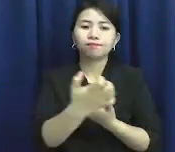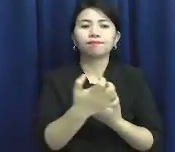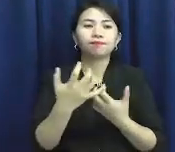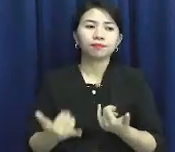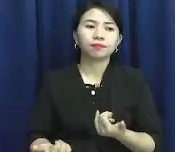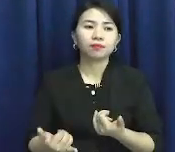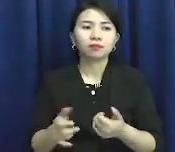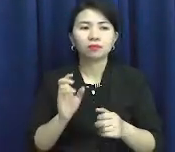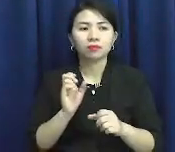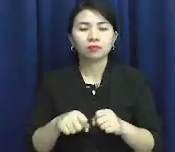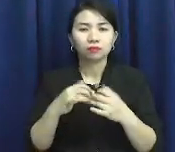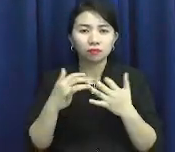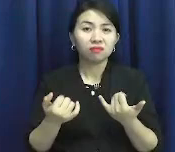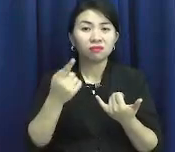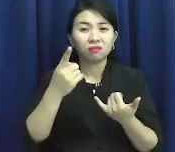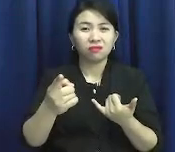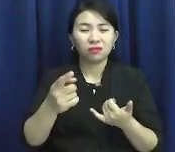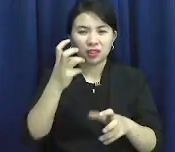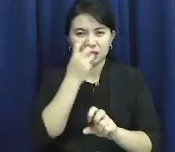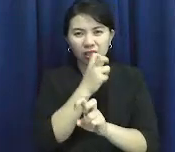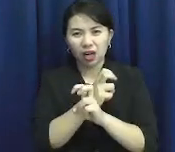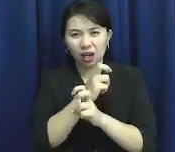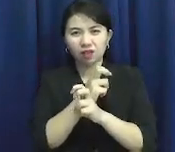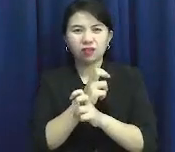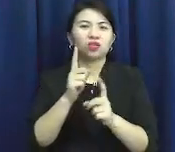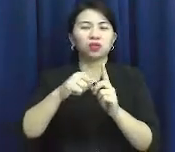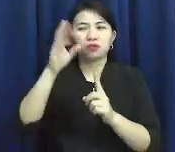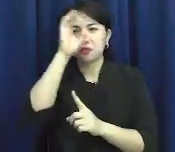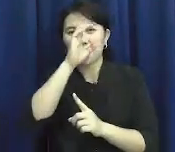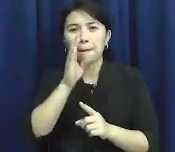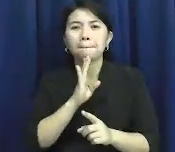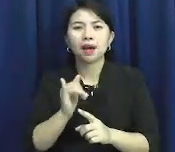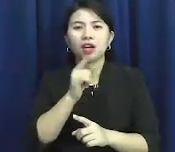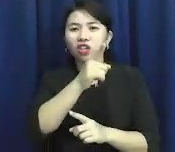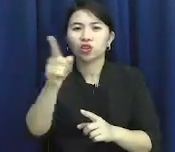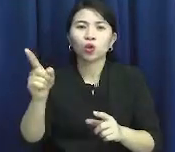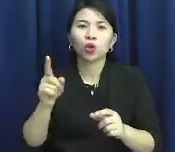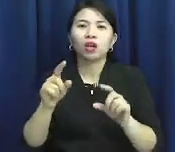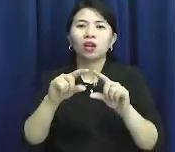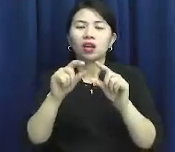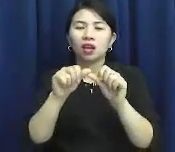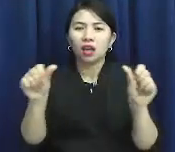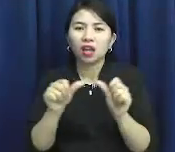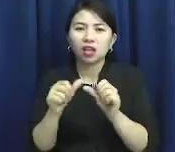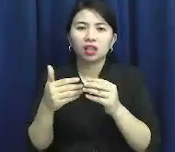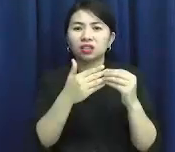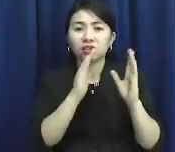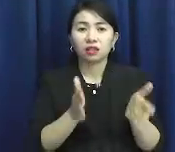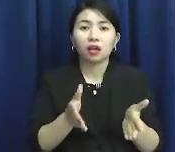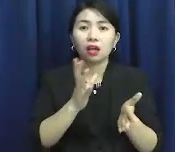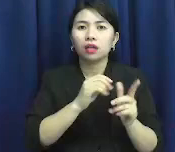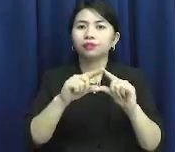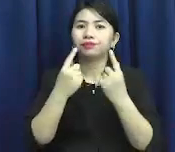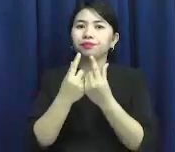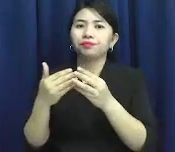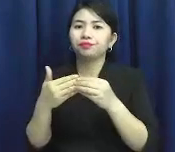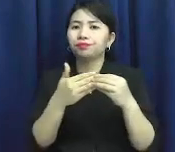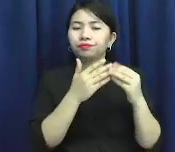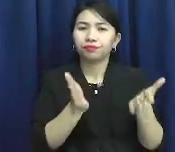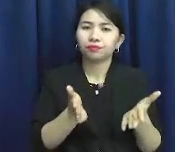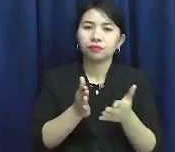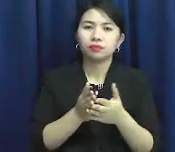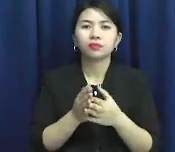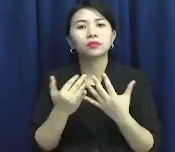ka nang hanapin ng area leader. Di ba? Mahirap ka nang hanapin ng group leader mo. Well, hindi pa uli ang lahat.